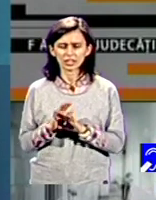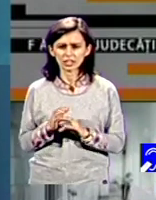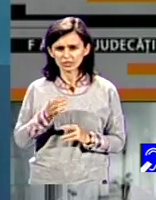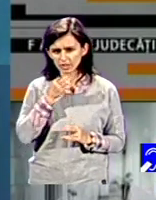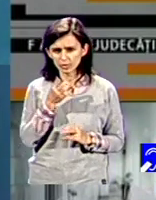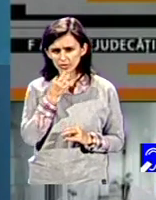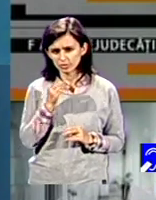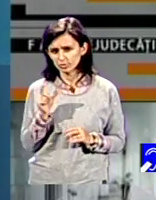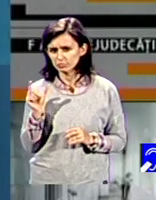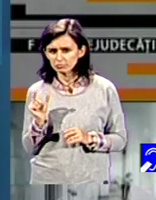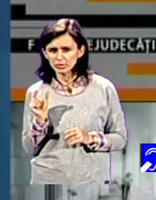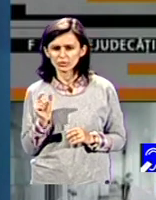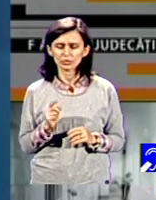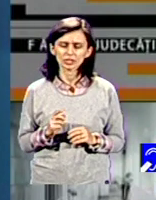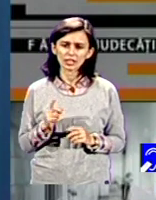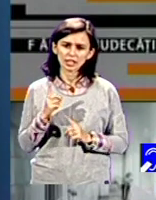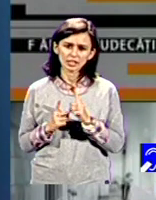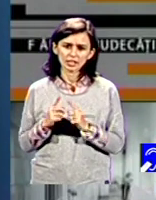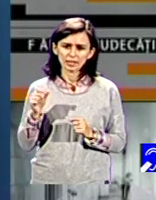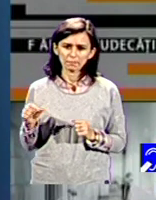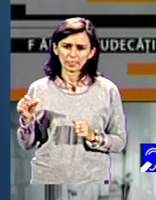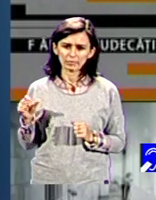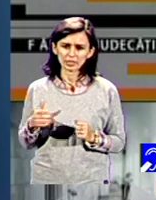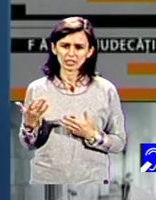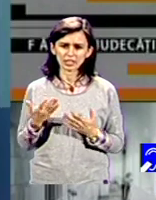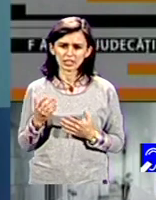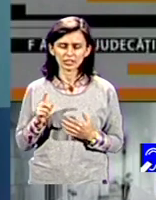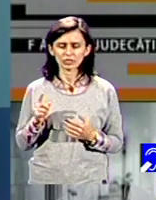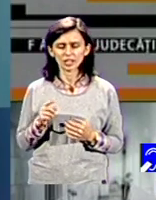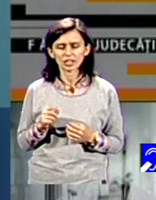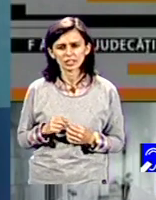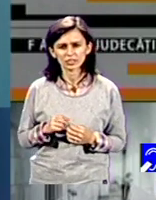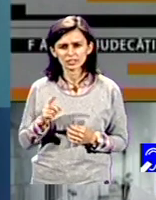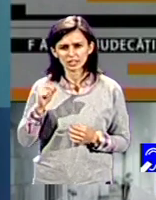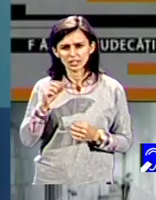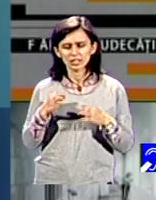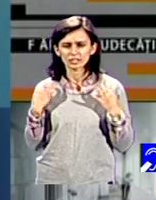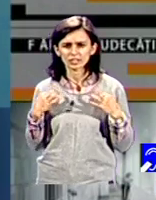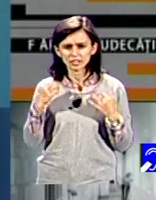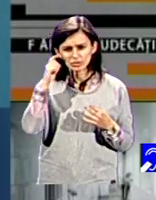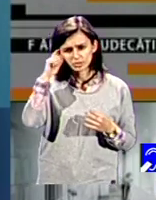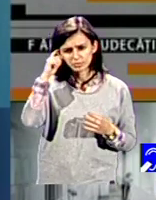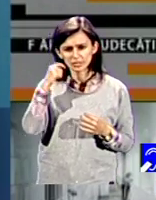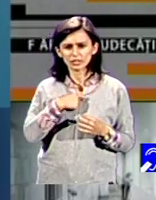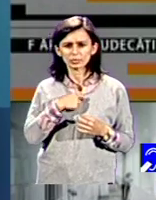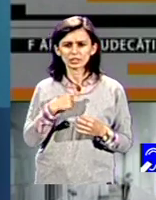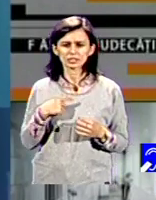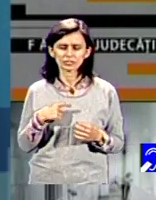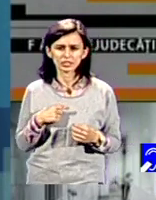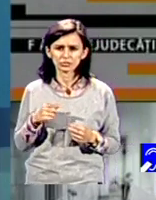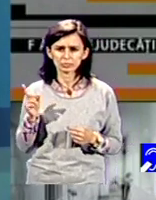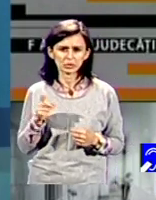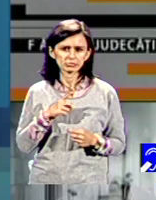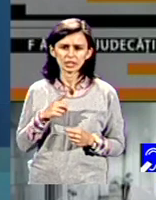are nu care nu are discernământ Poate fi pusă sub interdicție atât doar